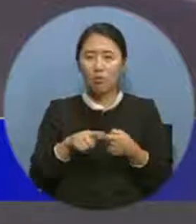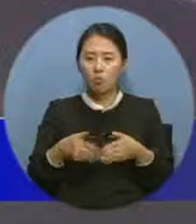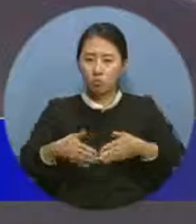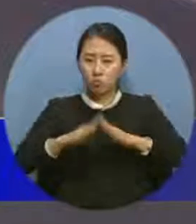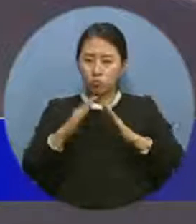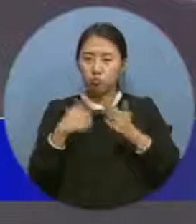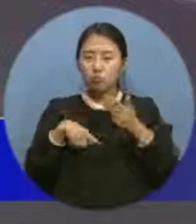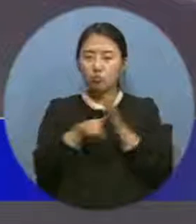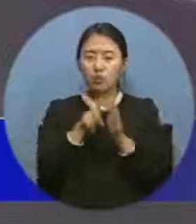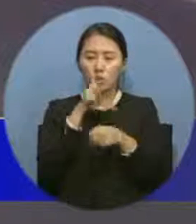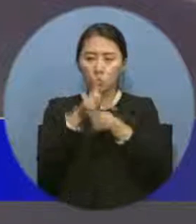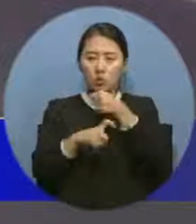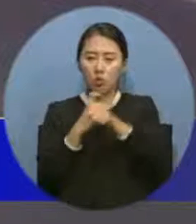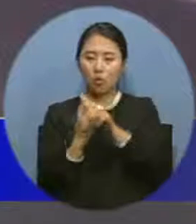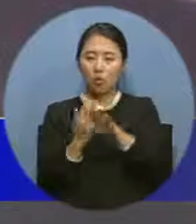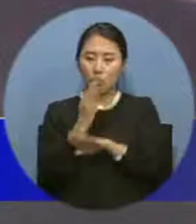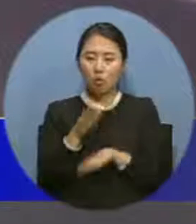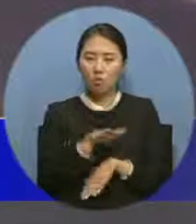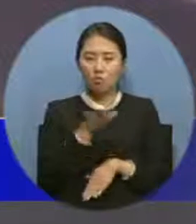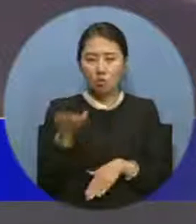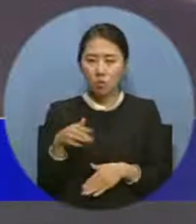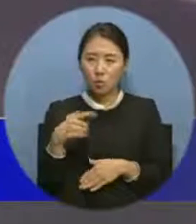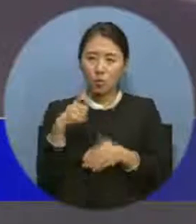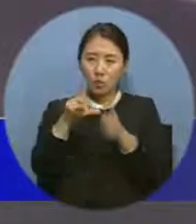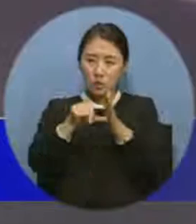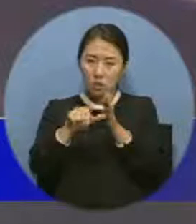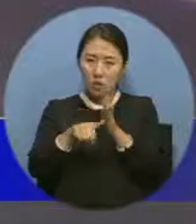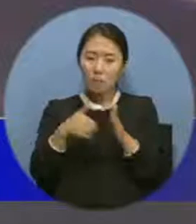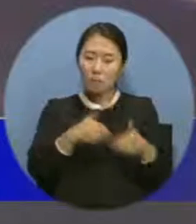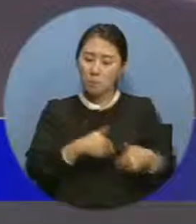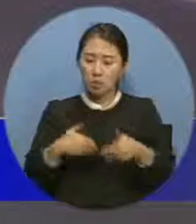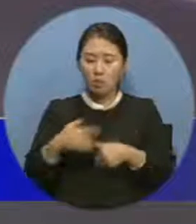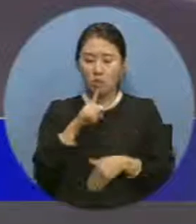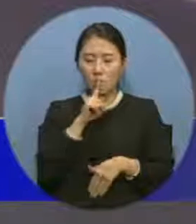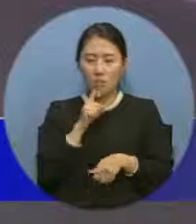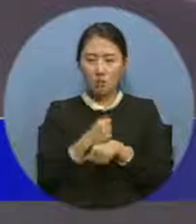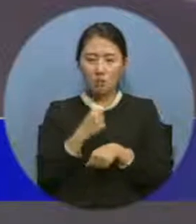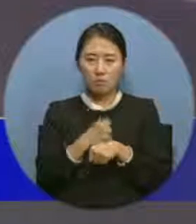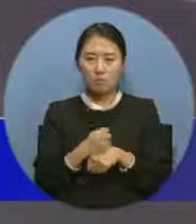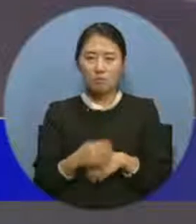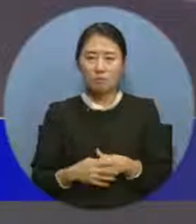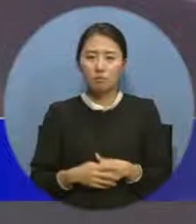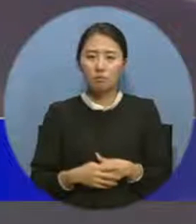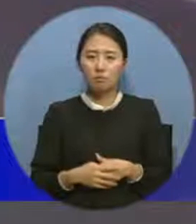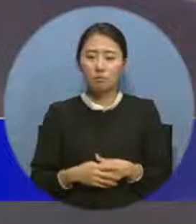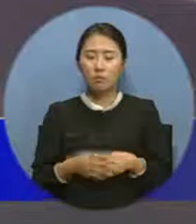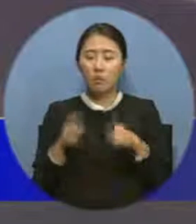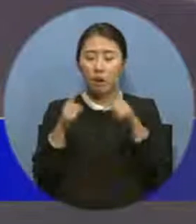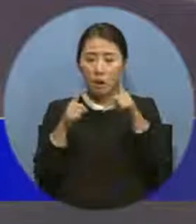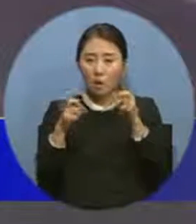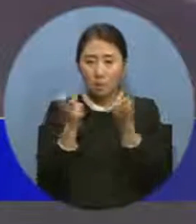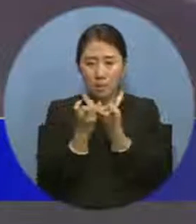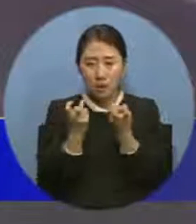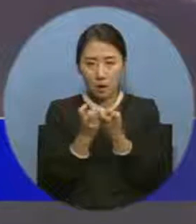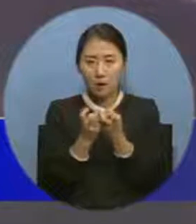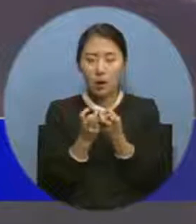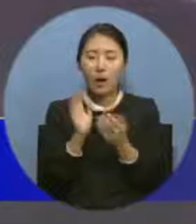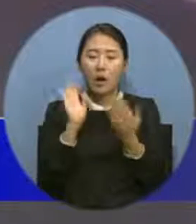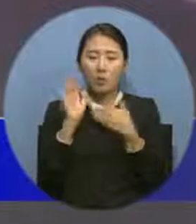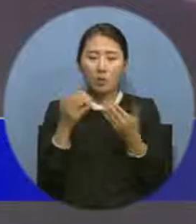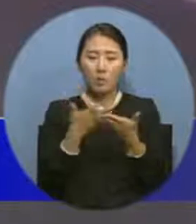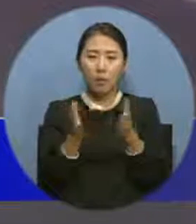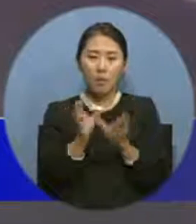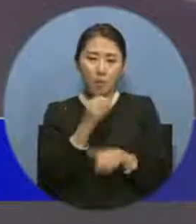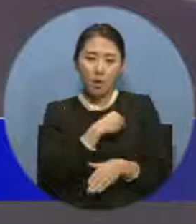십수 년이 걸린 만큼 자신들도 시간을 갖고 여러 가지 대안을 마련하겠다는 건데요 한 가지 방안 으로 앞으로 마을의